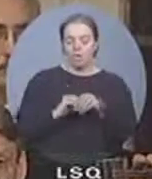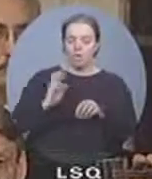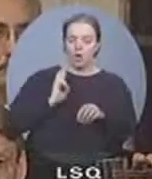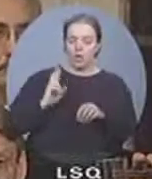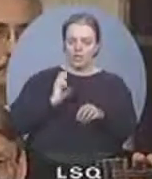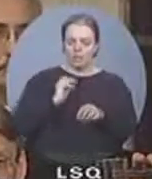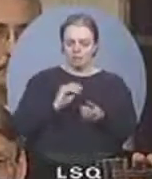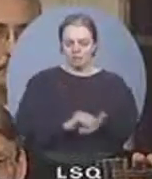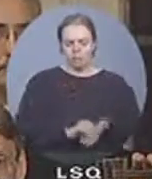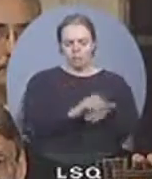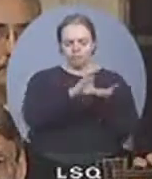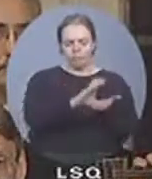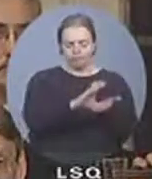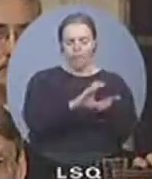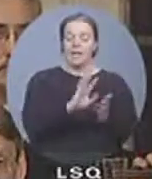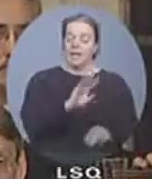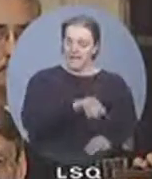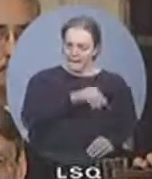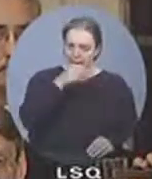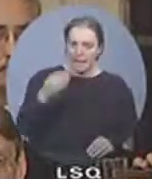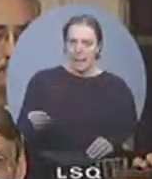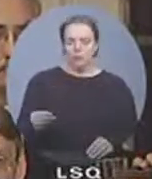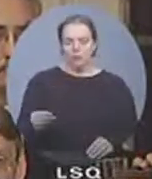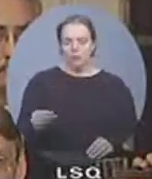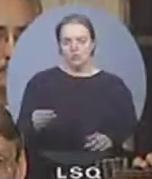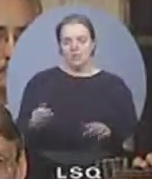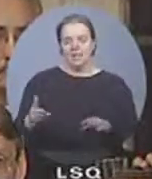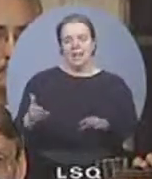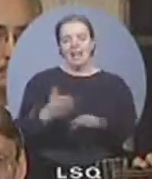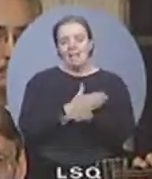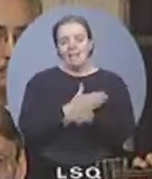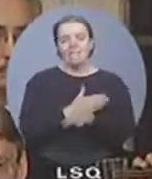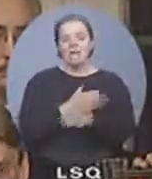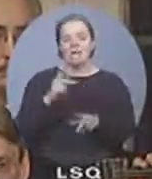des travailleurs soient remboursés avant les créanciers? Bravo, Jack.